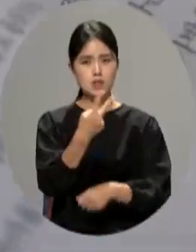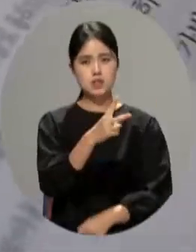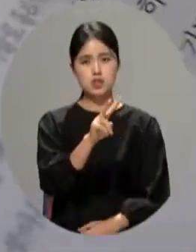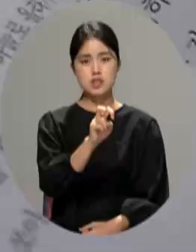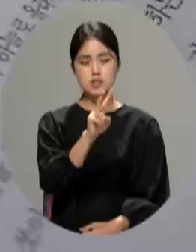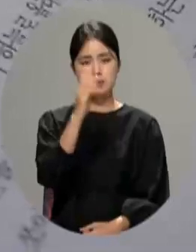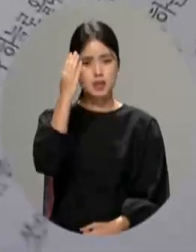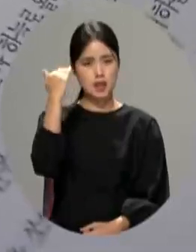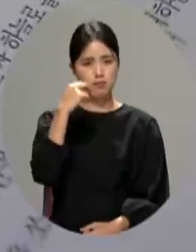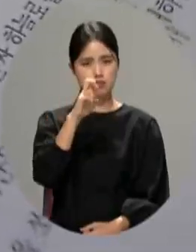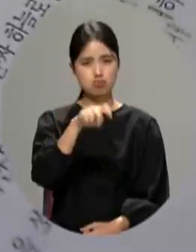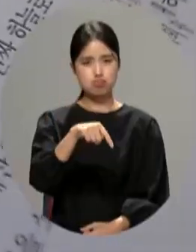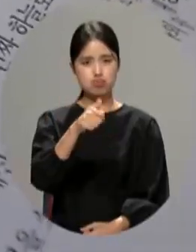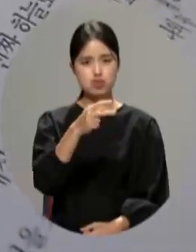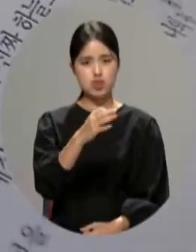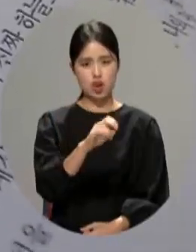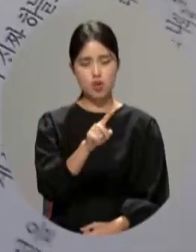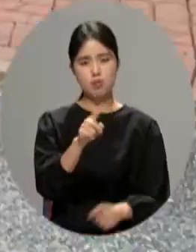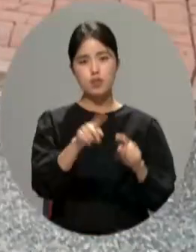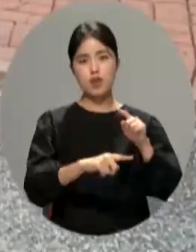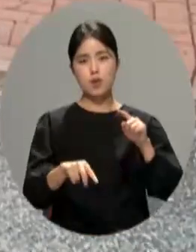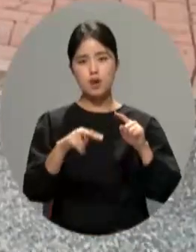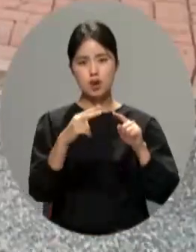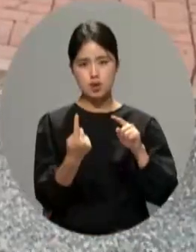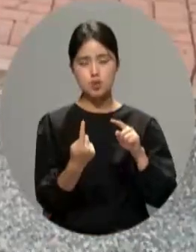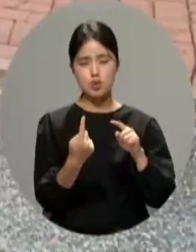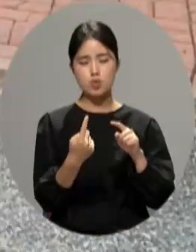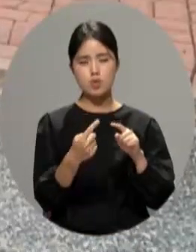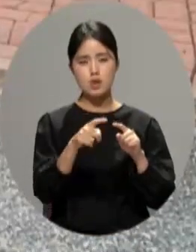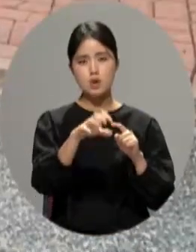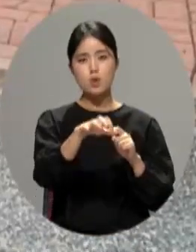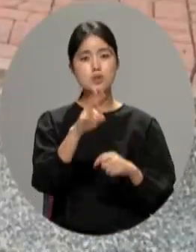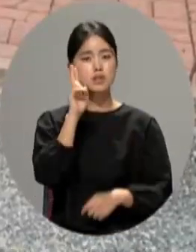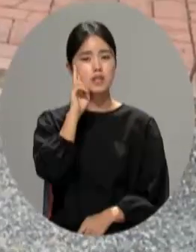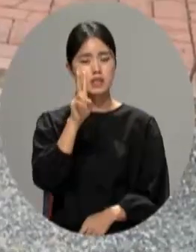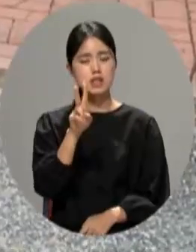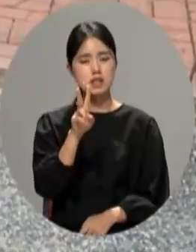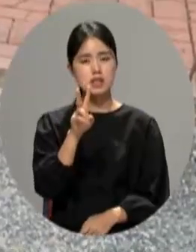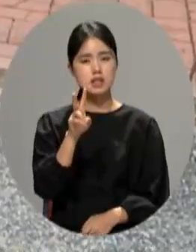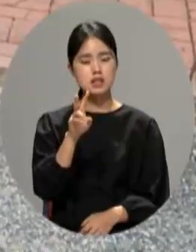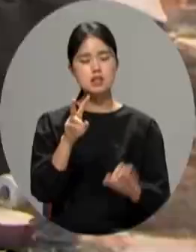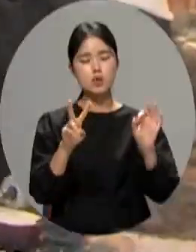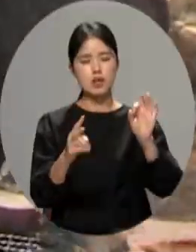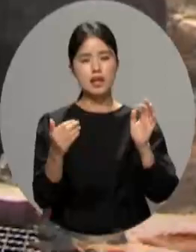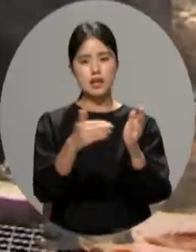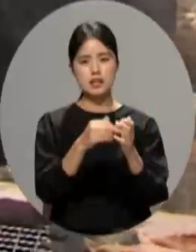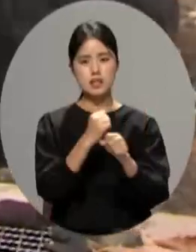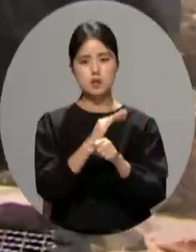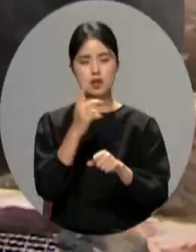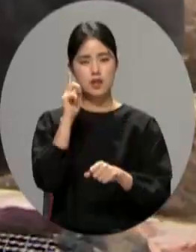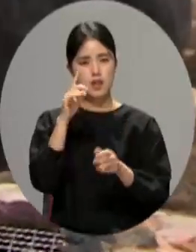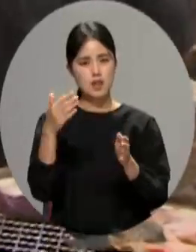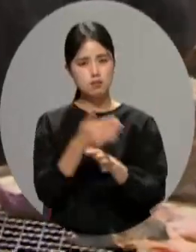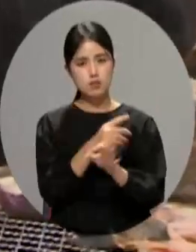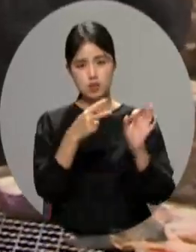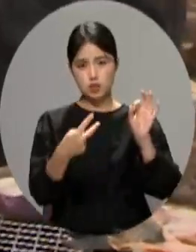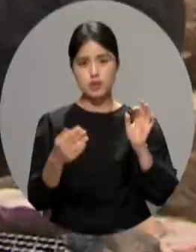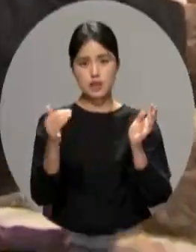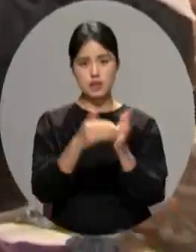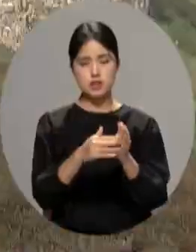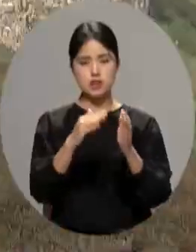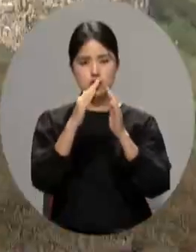대한민국 무형 윤산대전도 국립무형유산원에서 2일까지 이어집니다 내일부터 다음 달 2일까지는